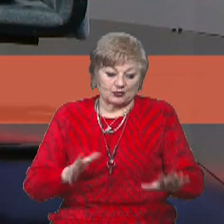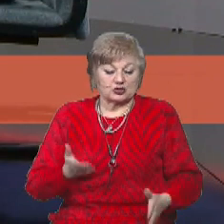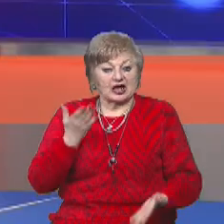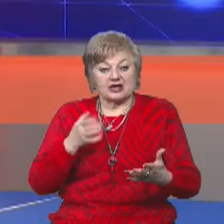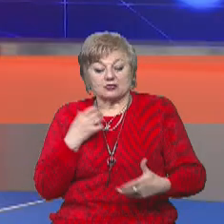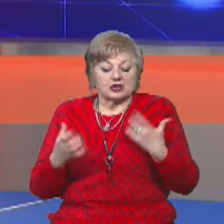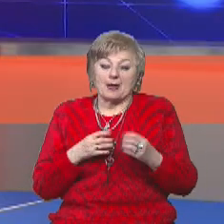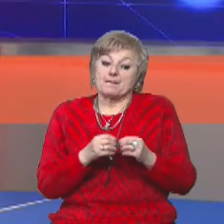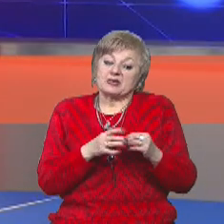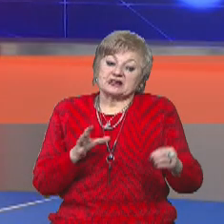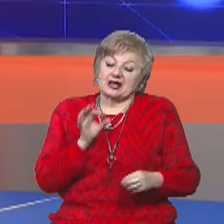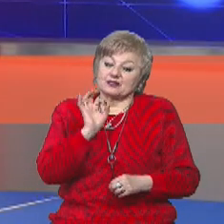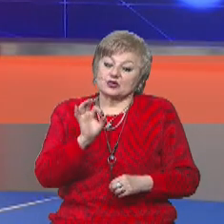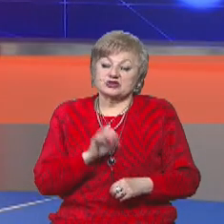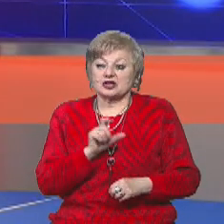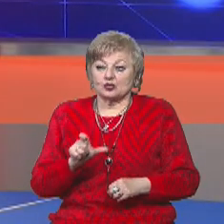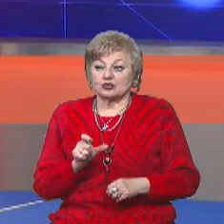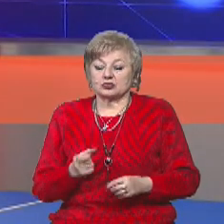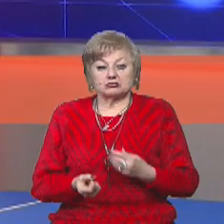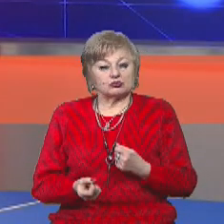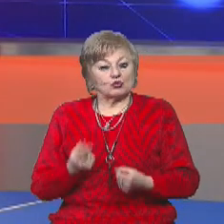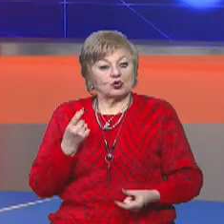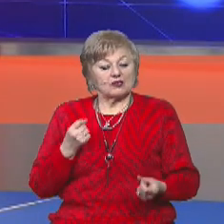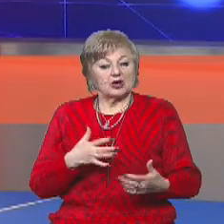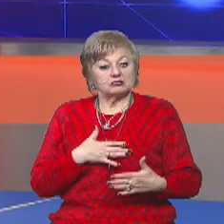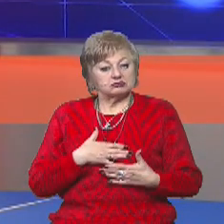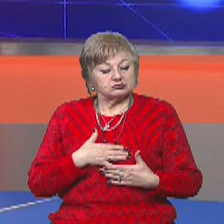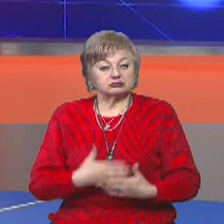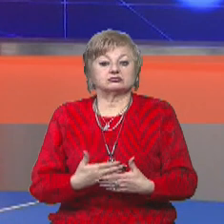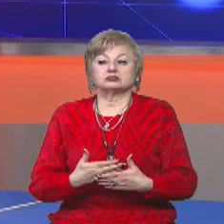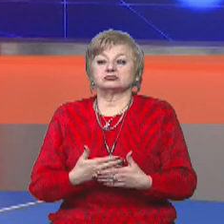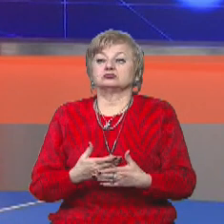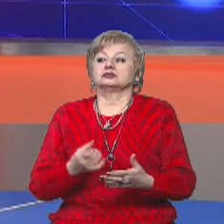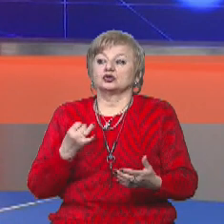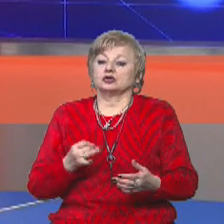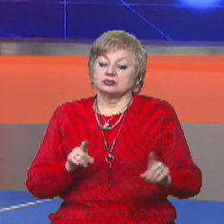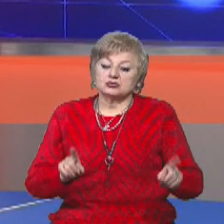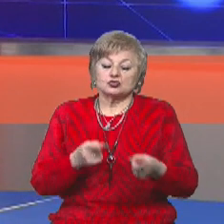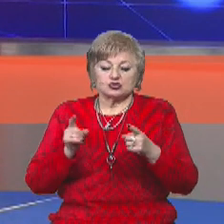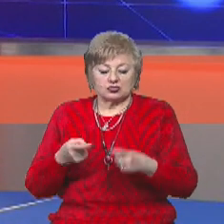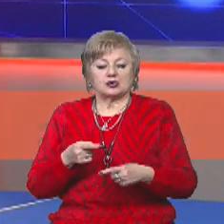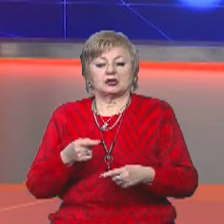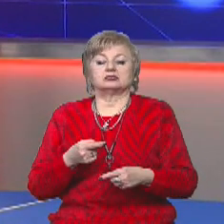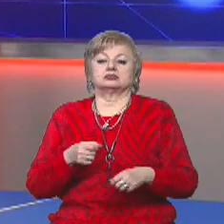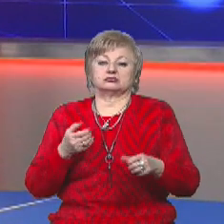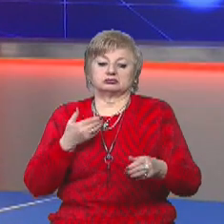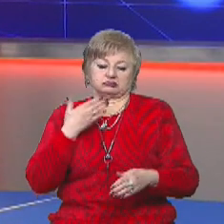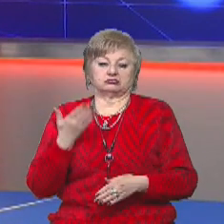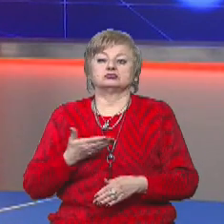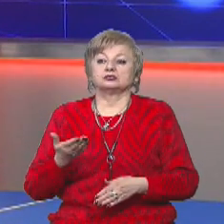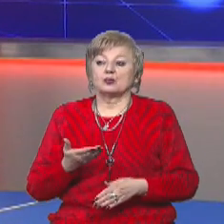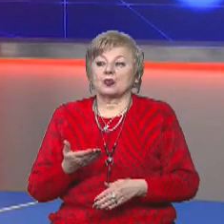переймається 15% людей, тобто проявляють якусь активність і відстоюють свої там права на безпечне довкілля, да,